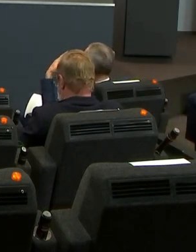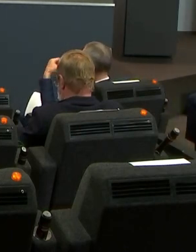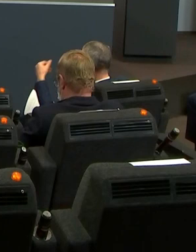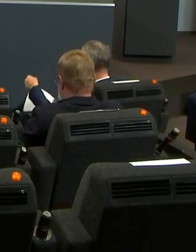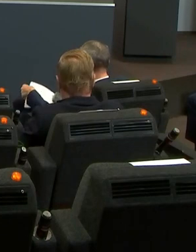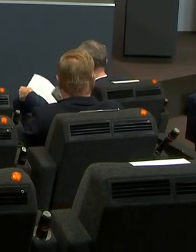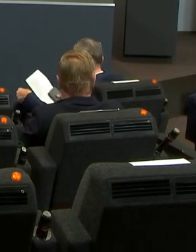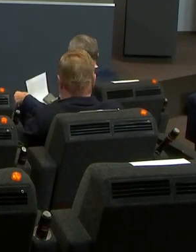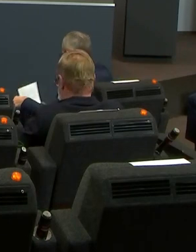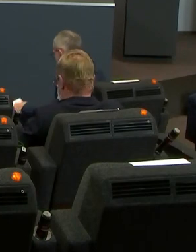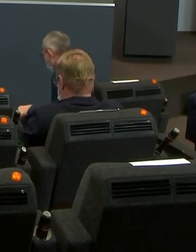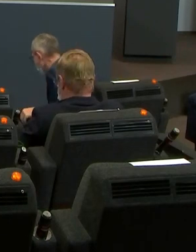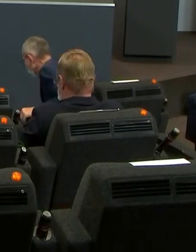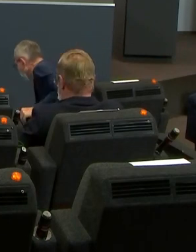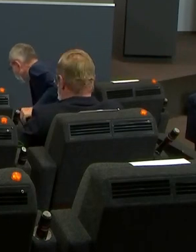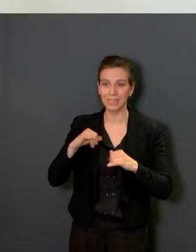wilt